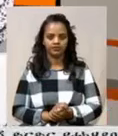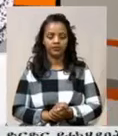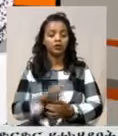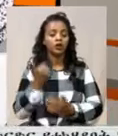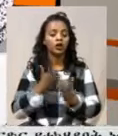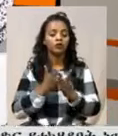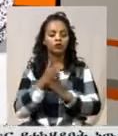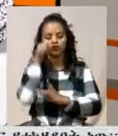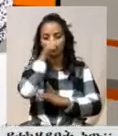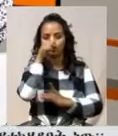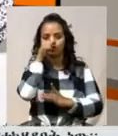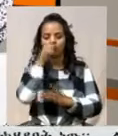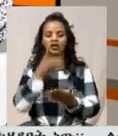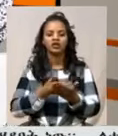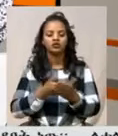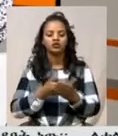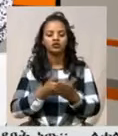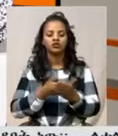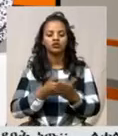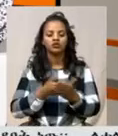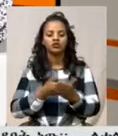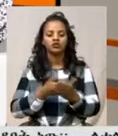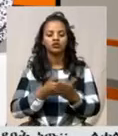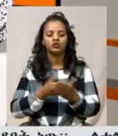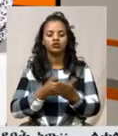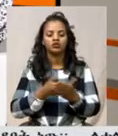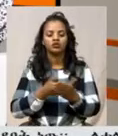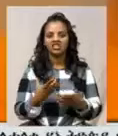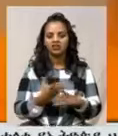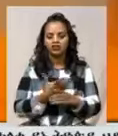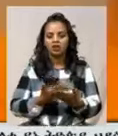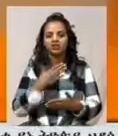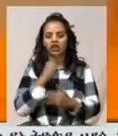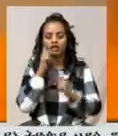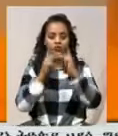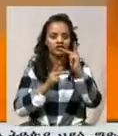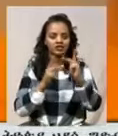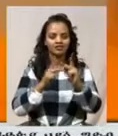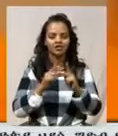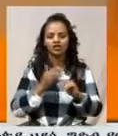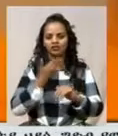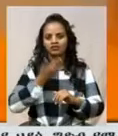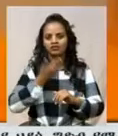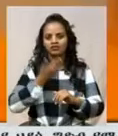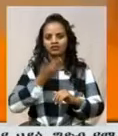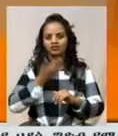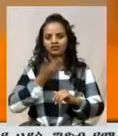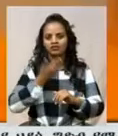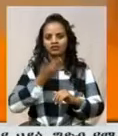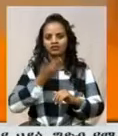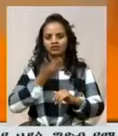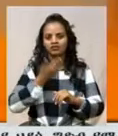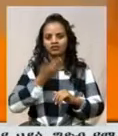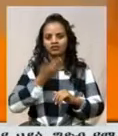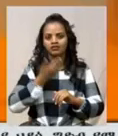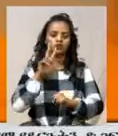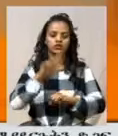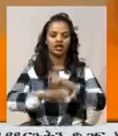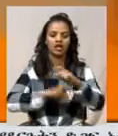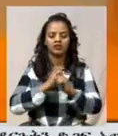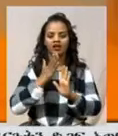በሌላ በኩልም ኢትዮጵያ በኢኮኖሚ ዘርፍ በተለይም በተፈጥሮ ሀብትና በቱሪዝም መስክም የላቀ ተጠቃሚ የሚያደርጉ ስራዎች ባለፉት 3